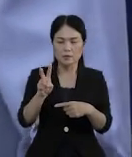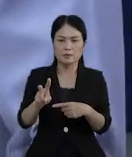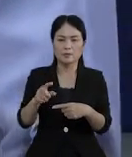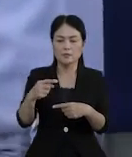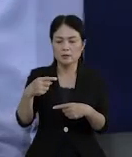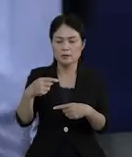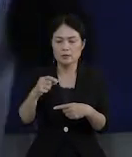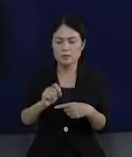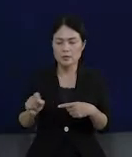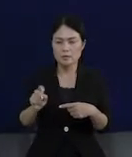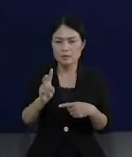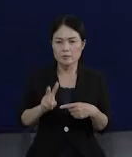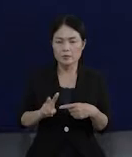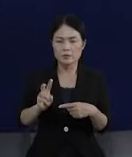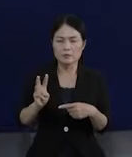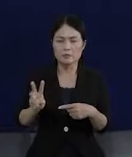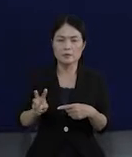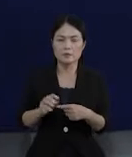hầy bấy, chà.